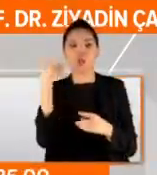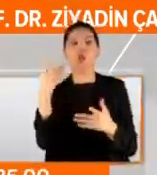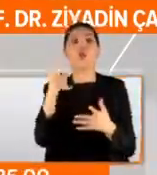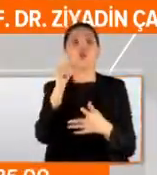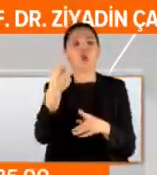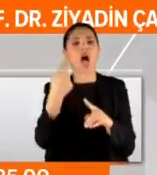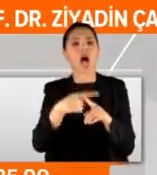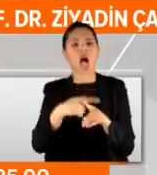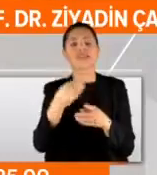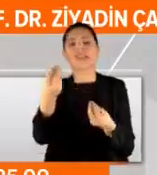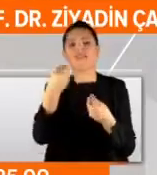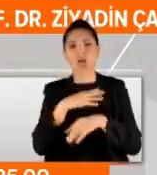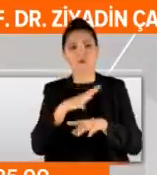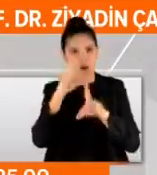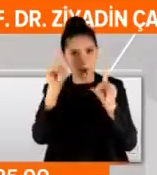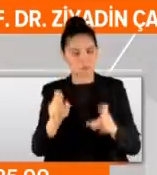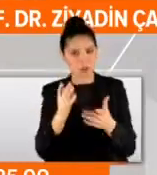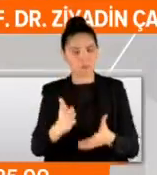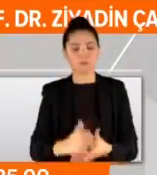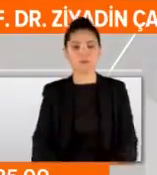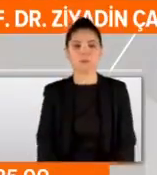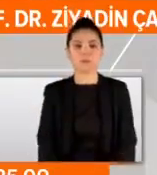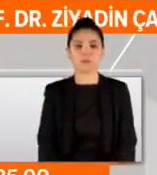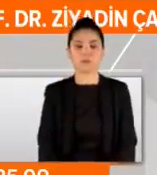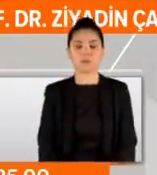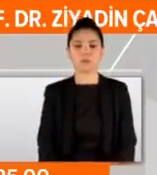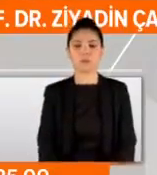kadar etkin çalışıyor şu anda?